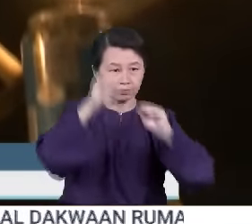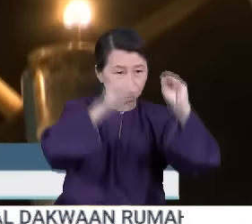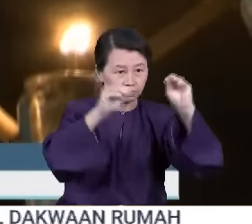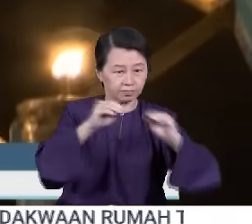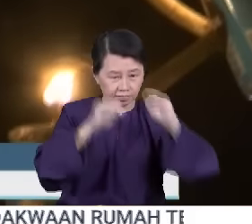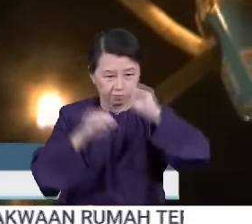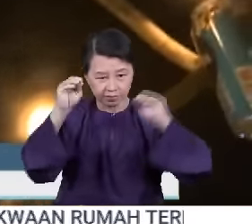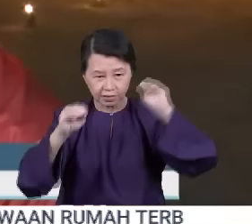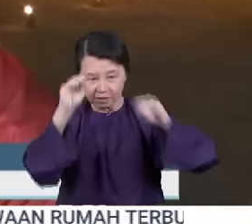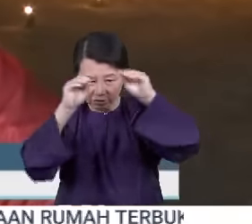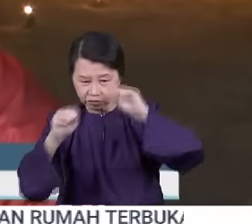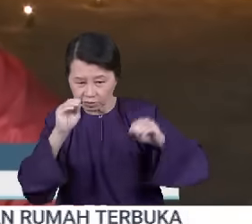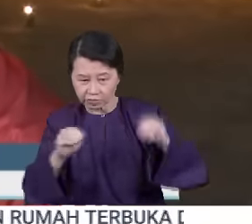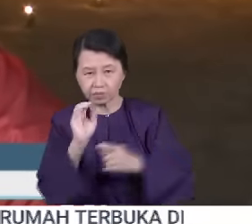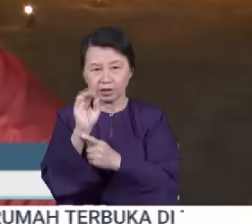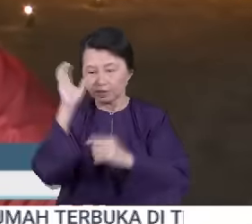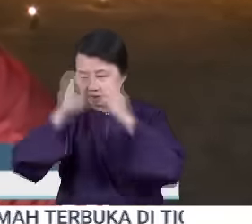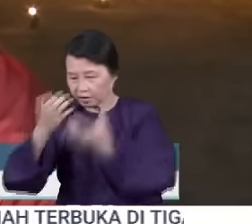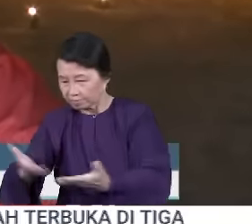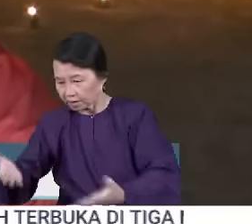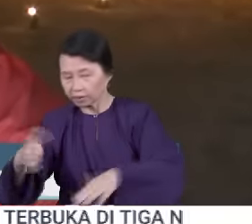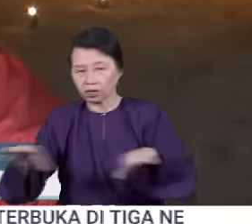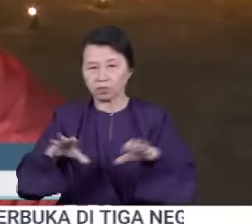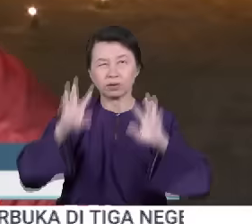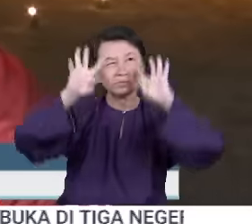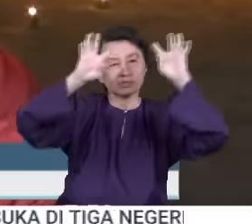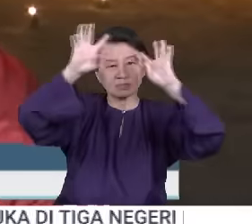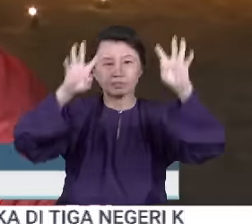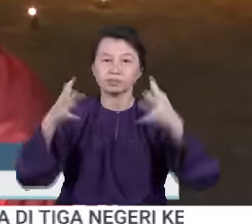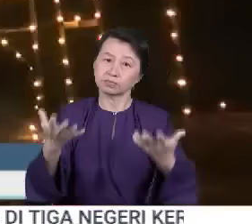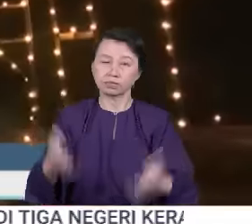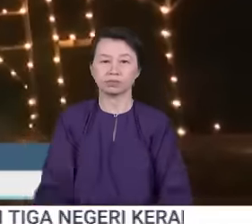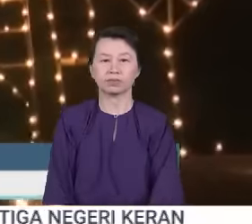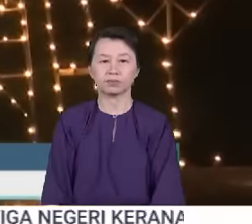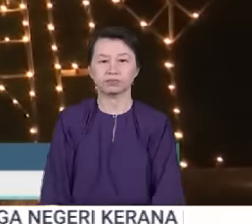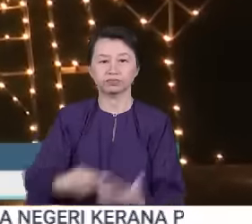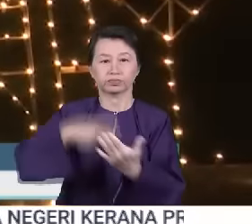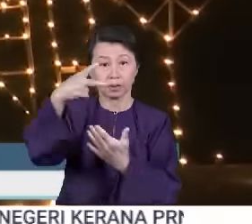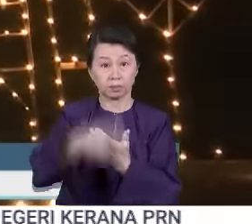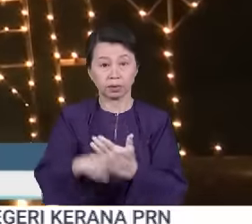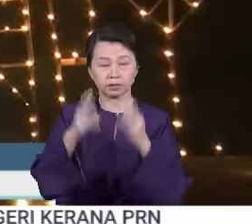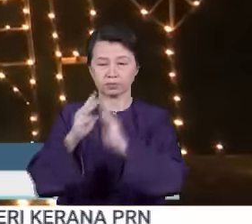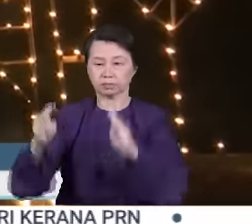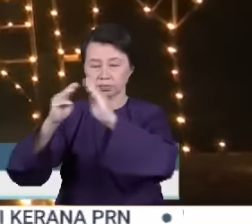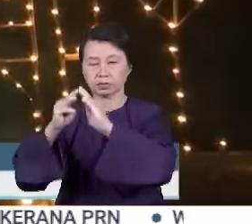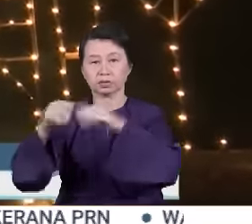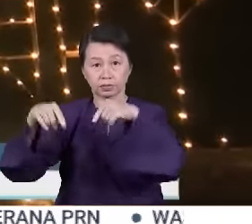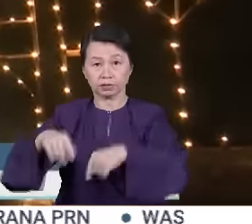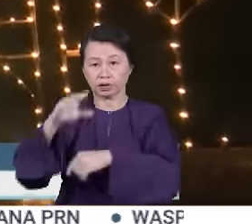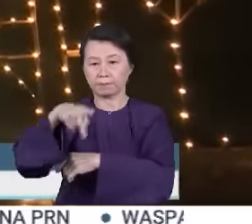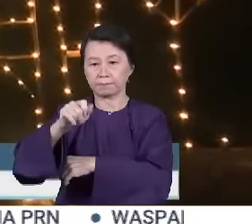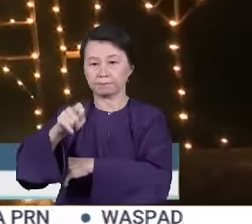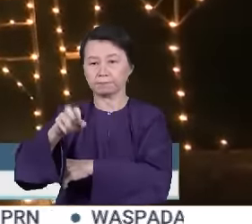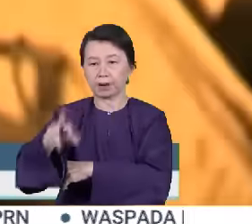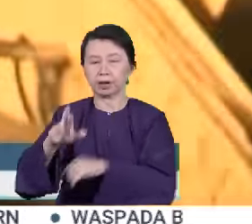dah mula apa orang kata mencari bahan-bahan untuk membuat corak lampu susul ni lah. Program Ancuran Masjid Kampung Beringis Papar